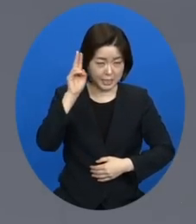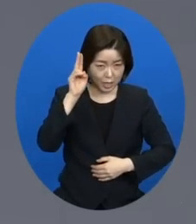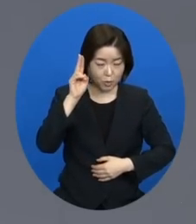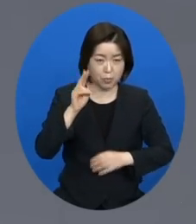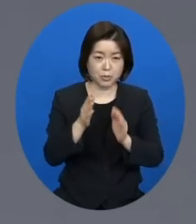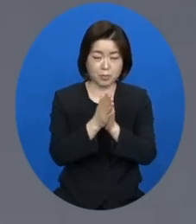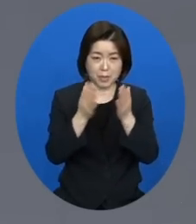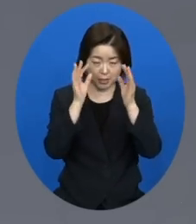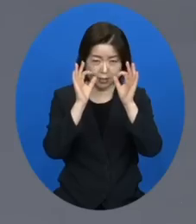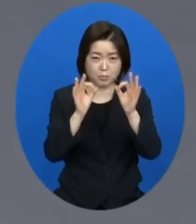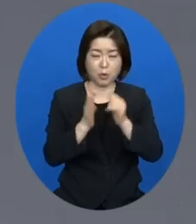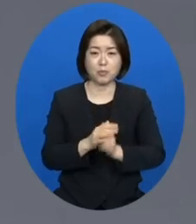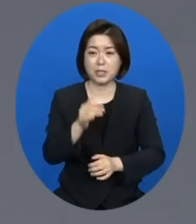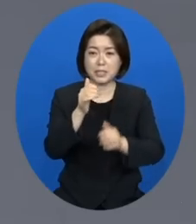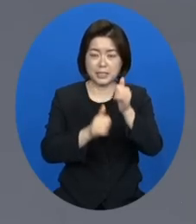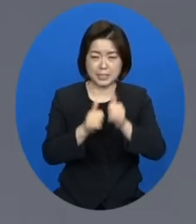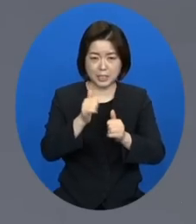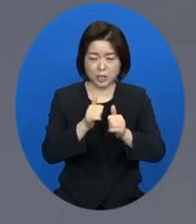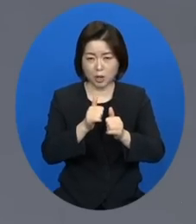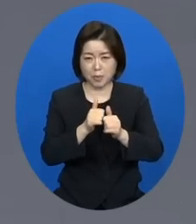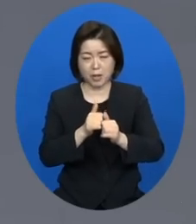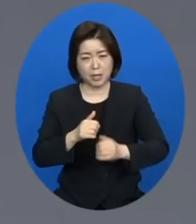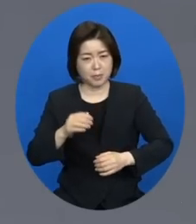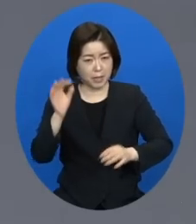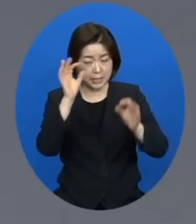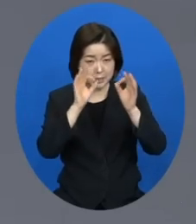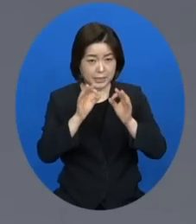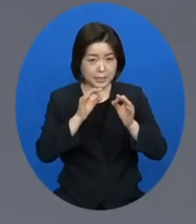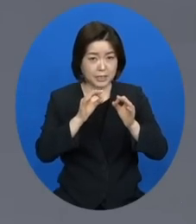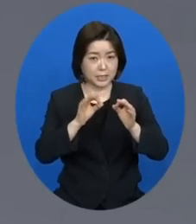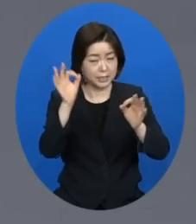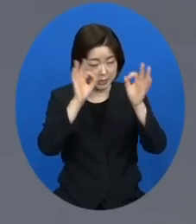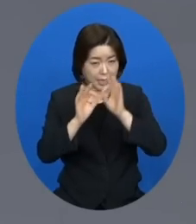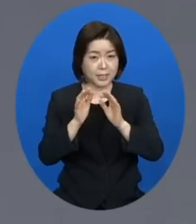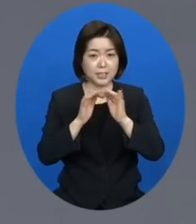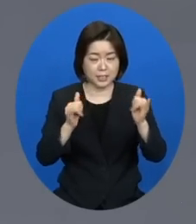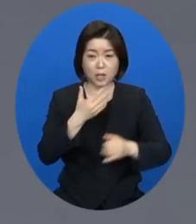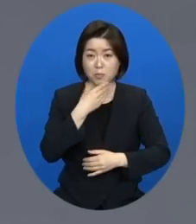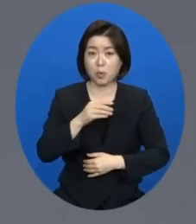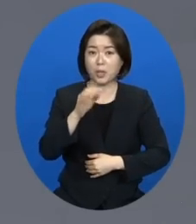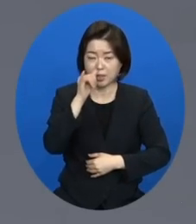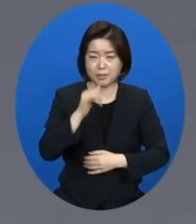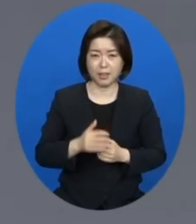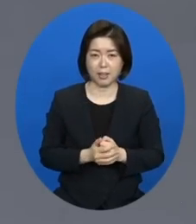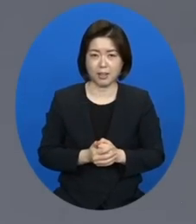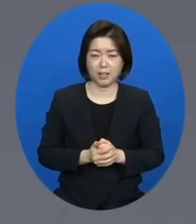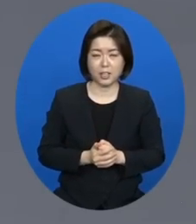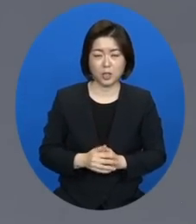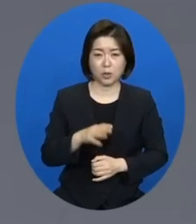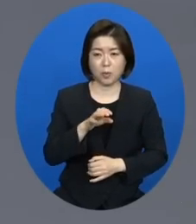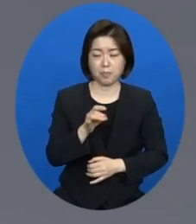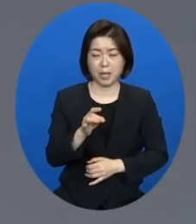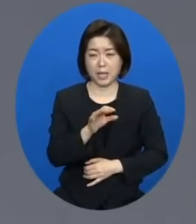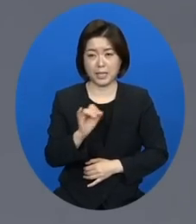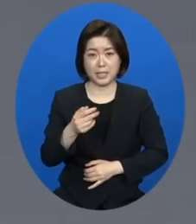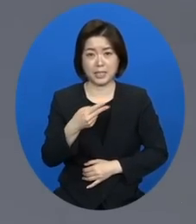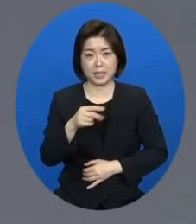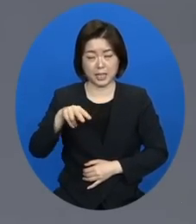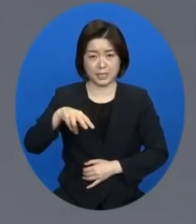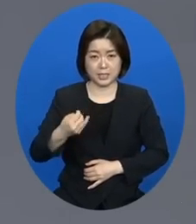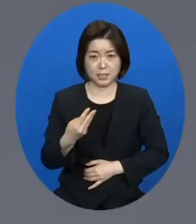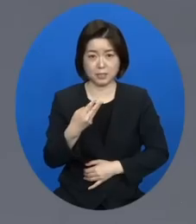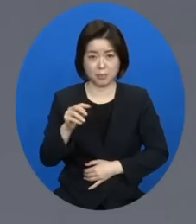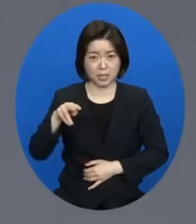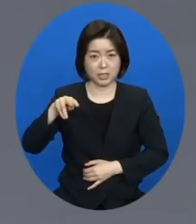시험을 참는 자는 복이 있나니. 여기서 이 시험이라고 하는 이 페이라스모스라는 이 단어는요, 문맥에